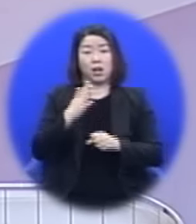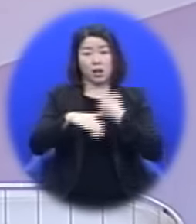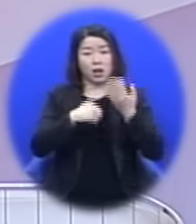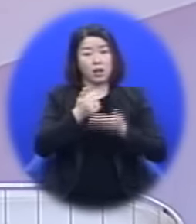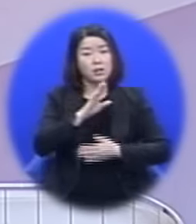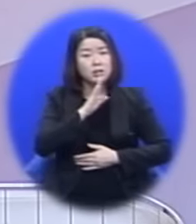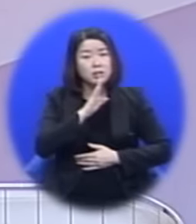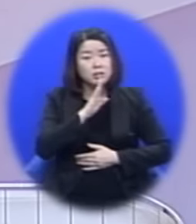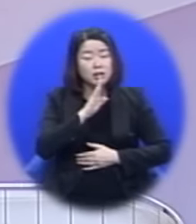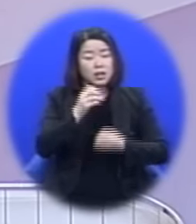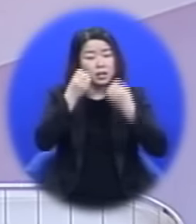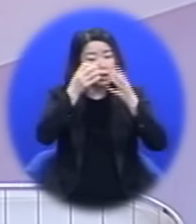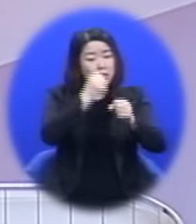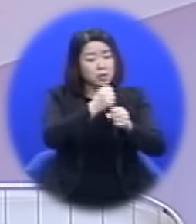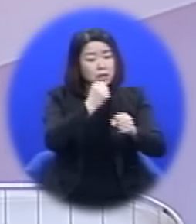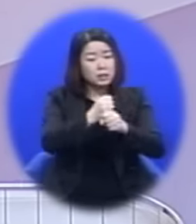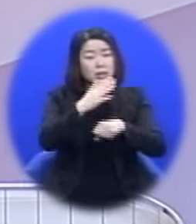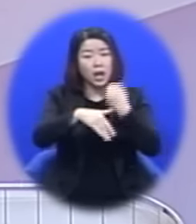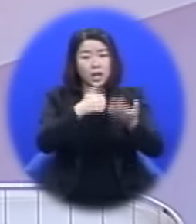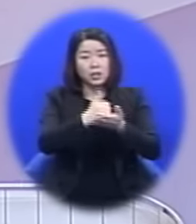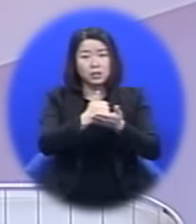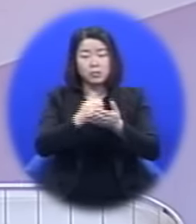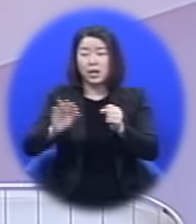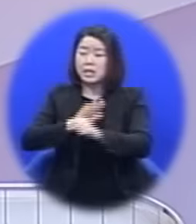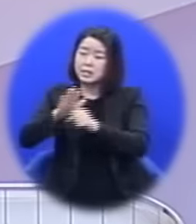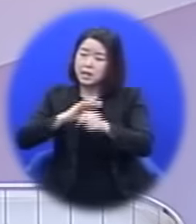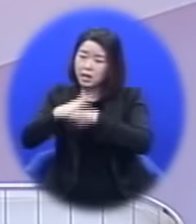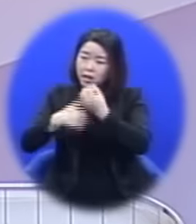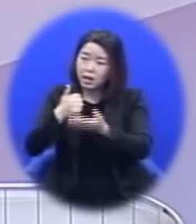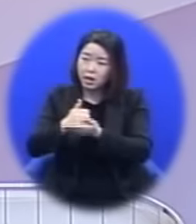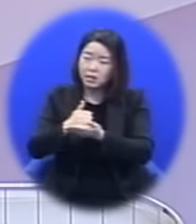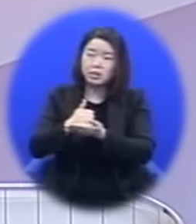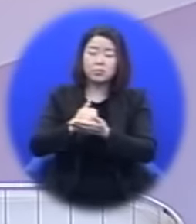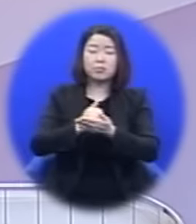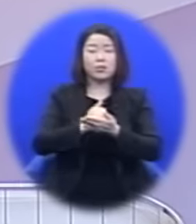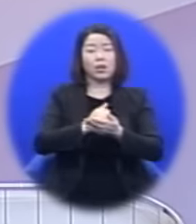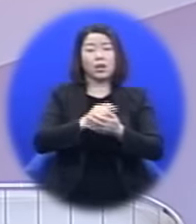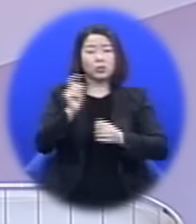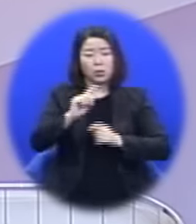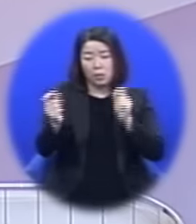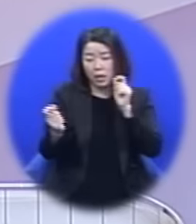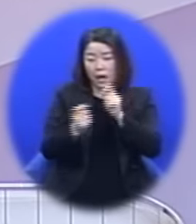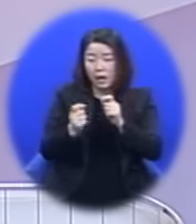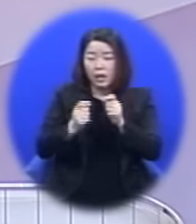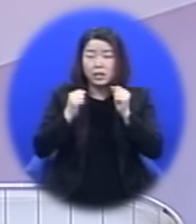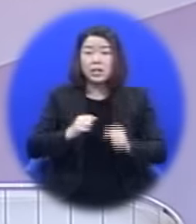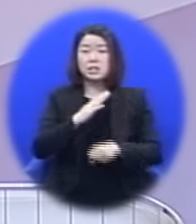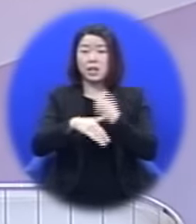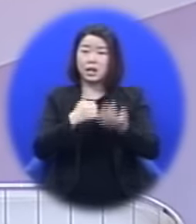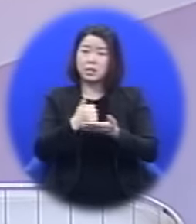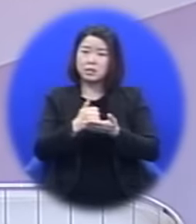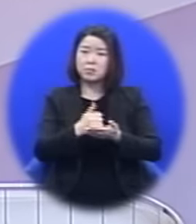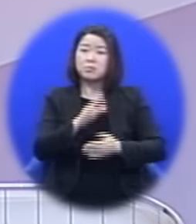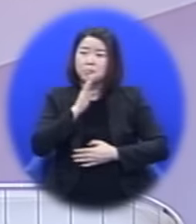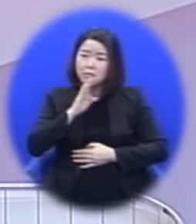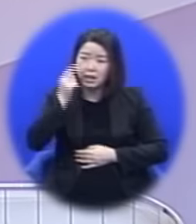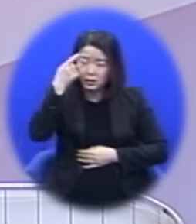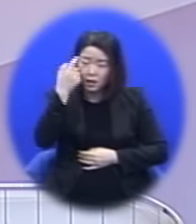하나님은 정말 창조의 하나님, 하나님의 사랑의 하나님, 하나님은 정말 가까이 계신 하나님, 그 하나님